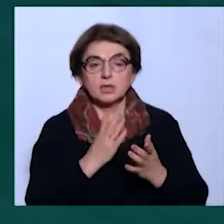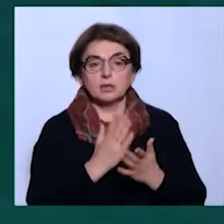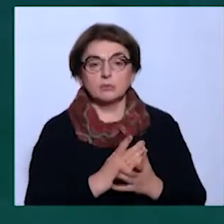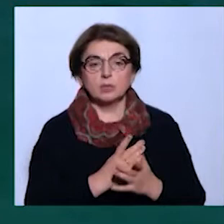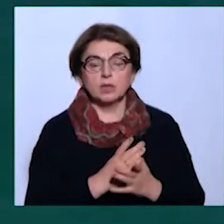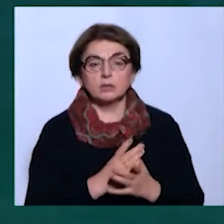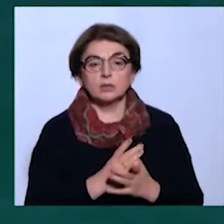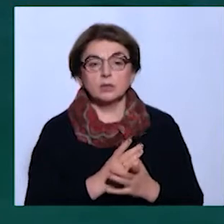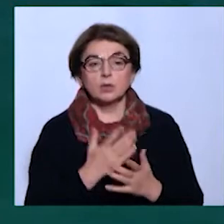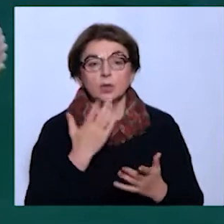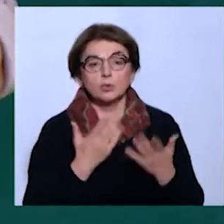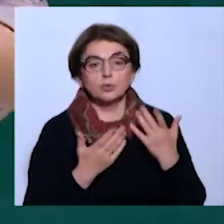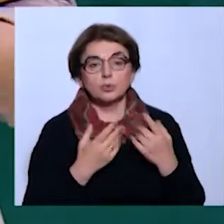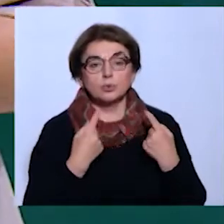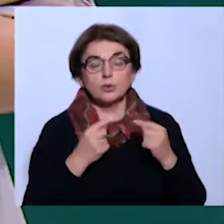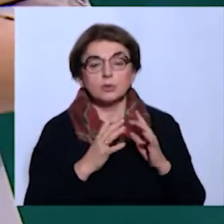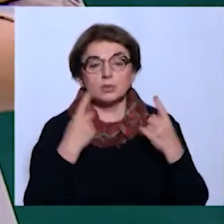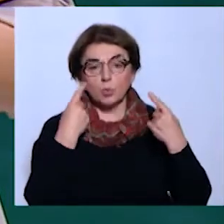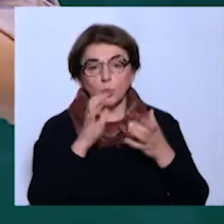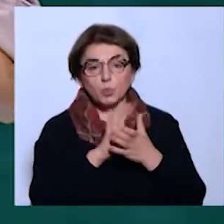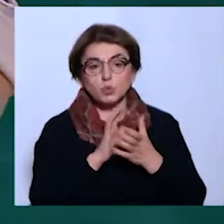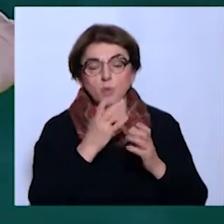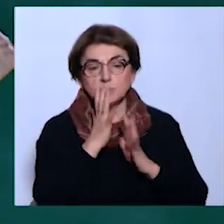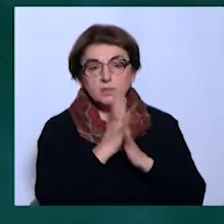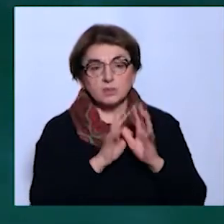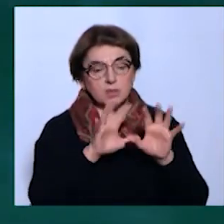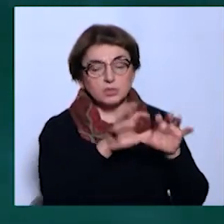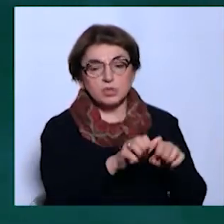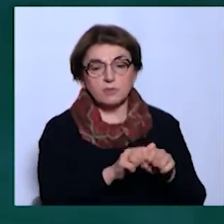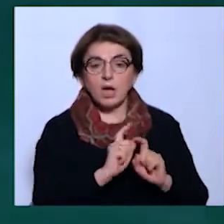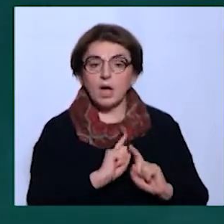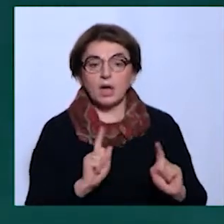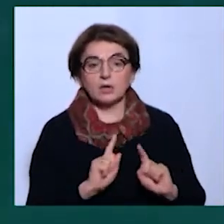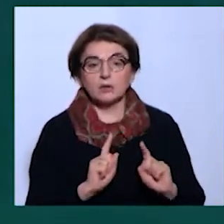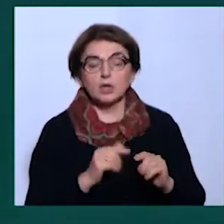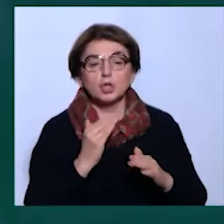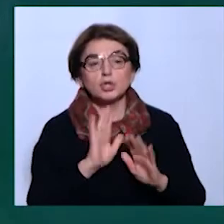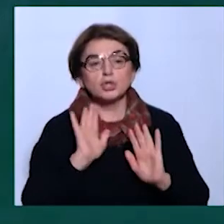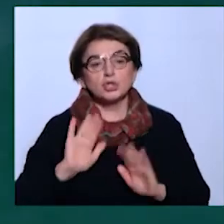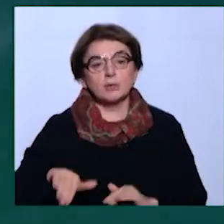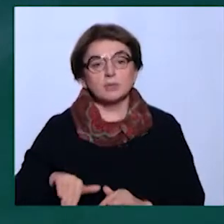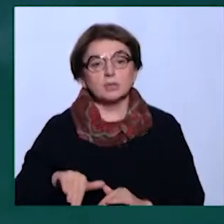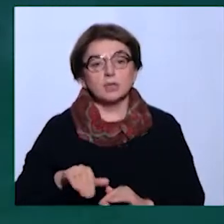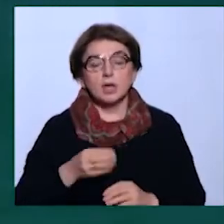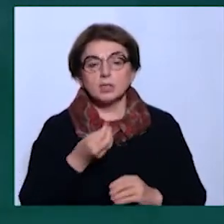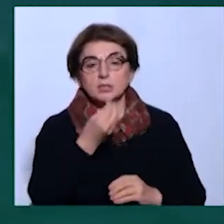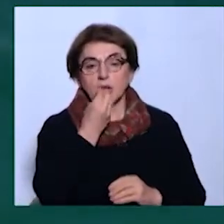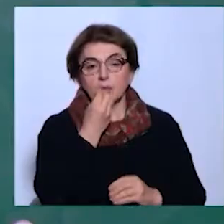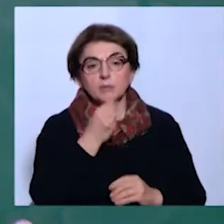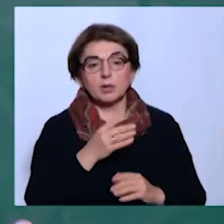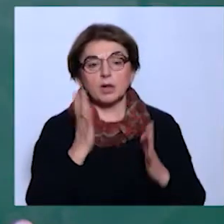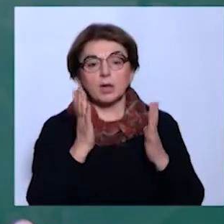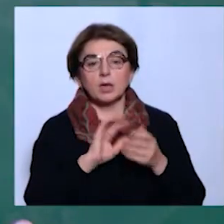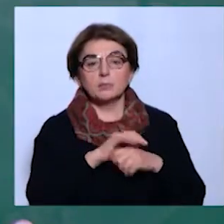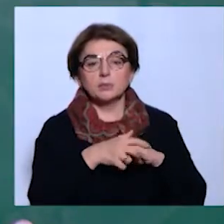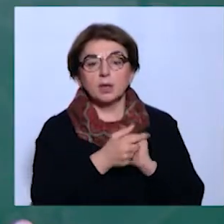ამისა, თუ უცნობ მცენარეს შევეხებით, არავითარ შემთხვევაში არ შეიძლება შემდეგ საკვების მიუთმება